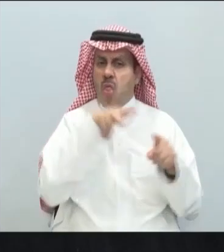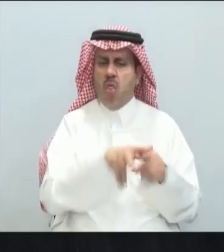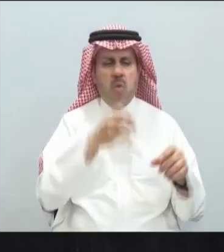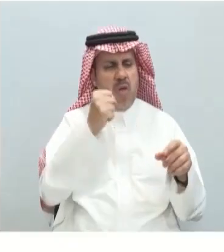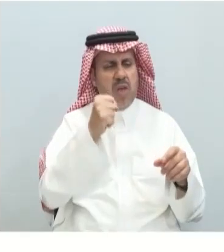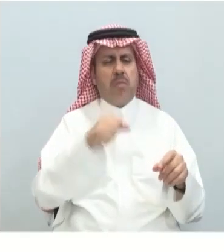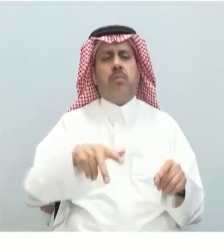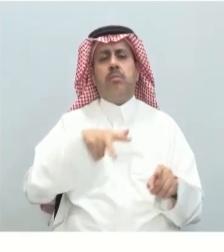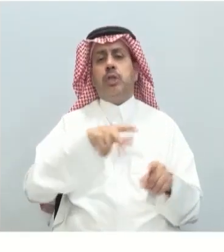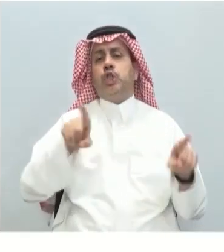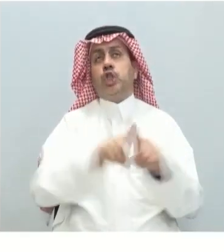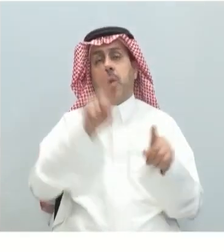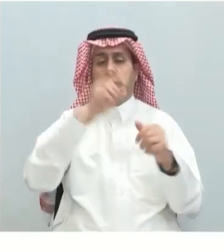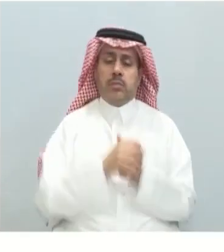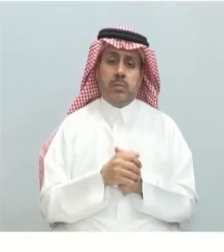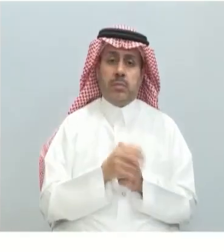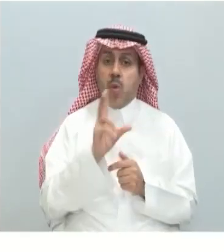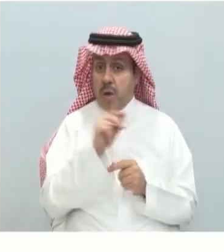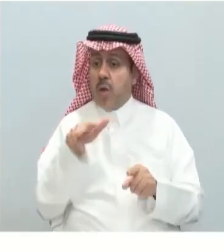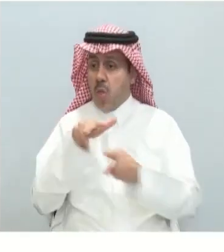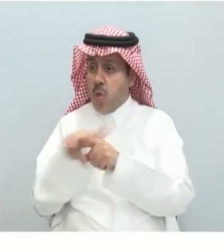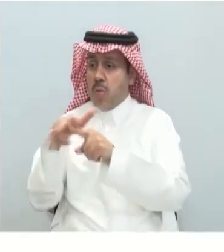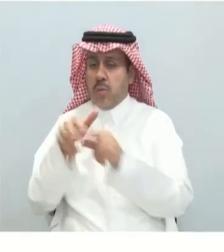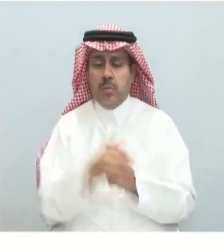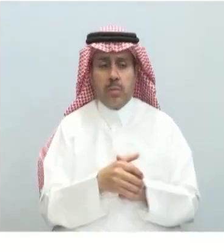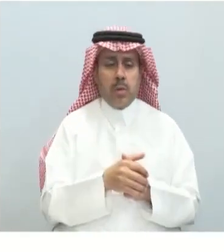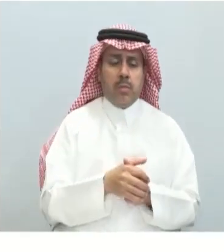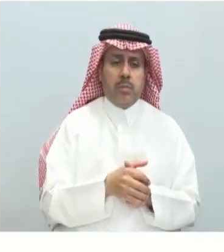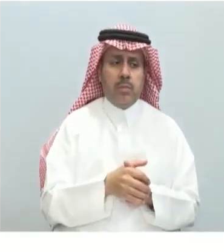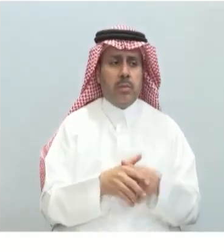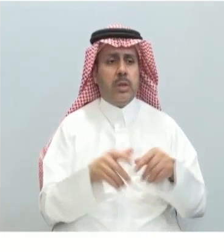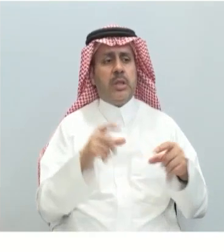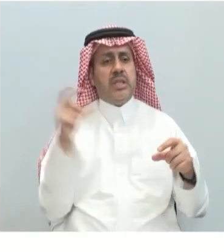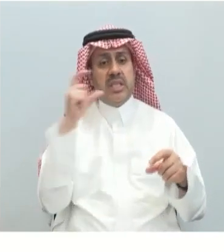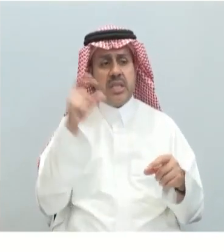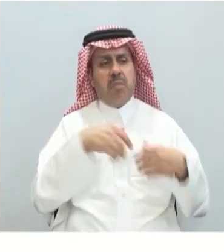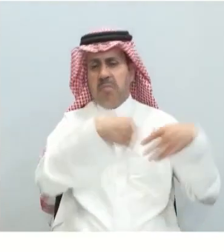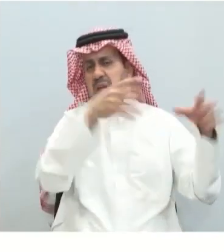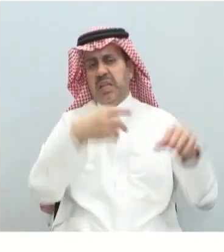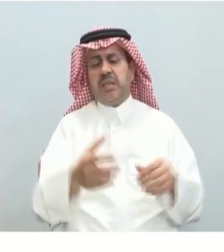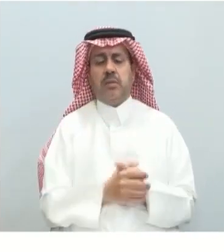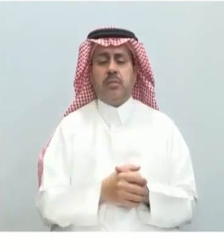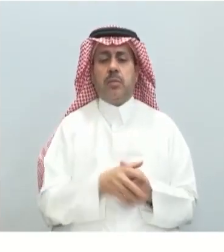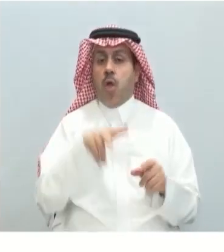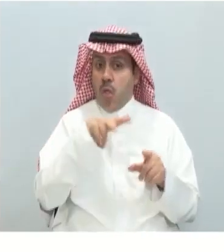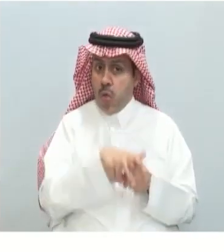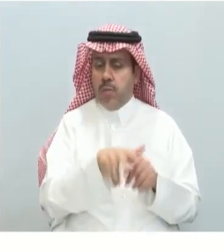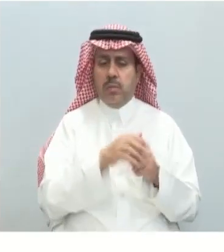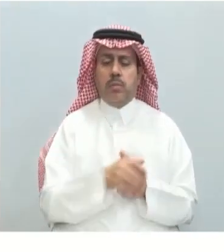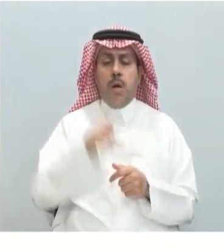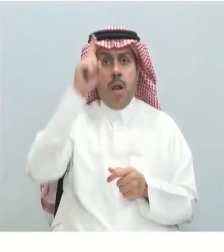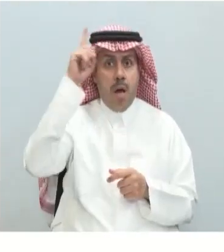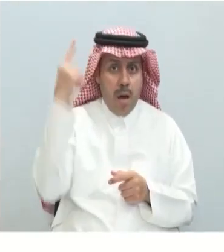وكذلك الظلم ظلم الاخرين او المجادله في دين الله والاعراض عن دين الله كل هذا من الظلم الذي